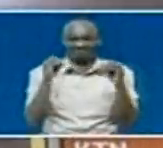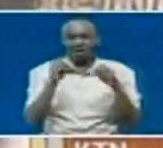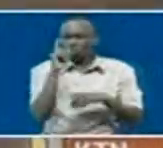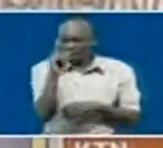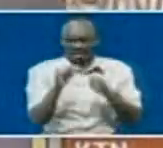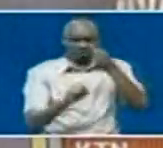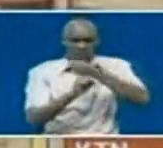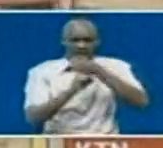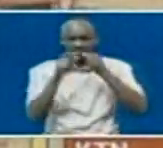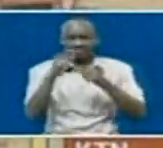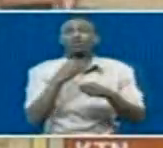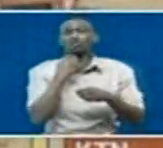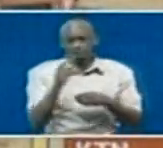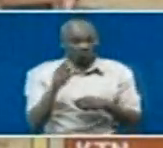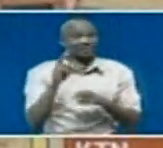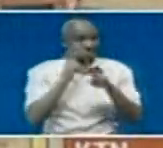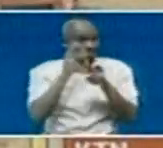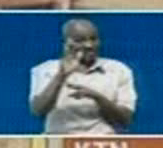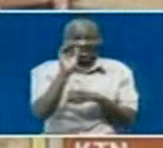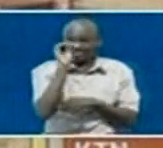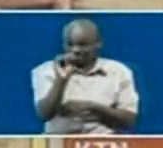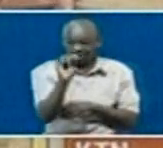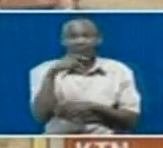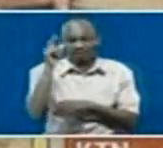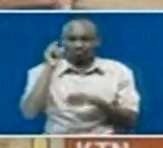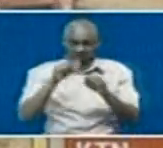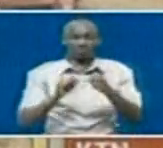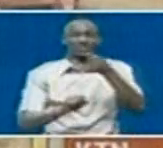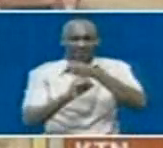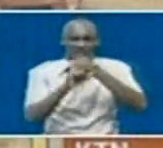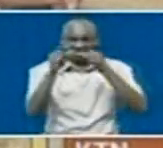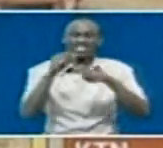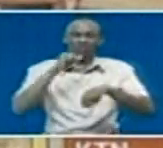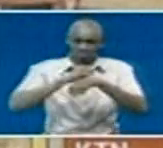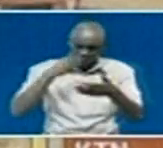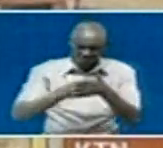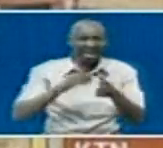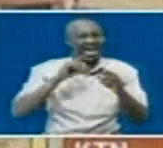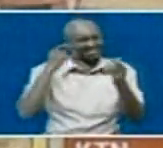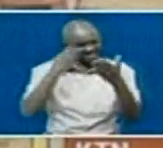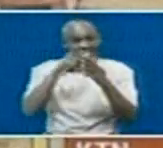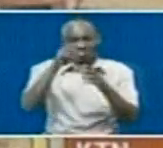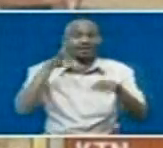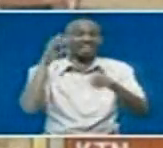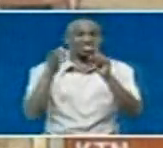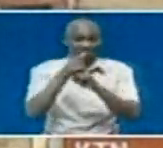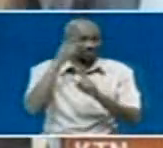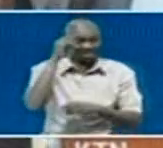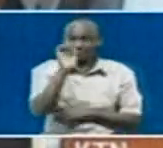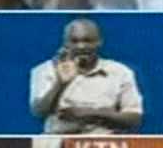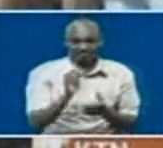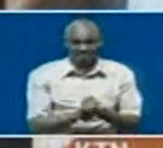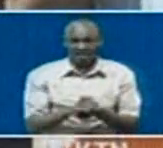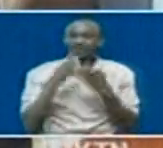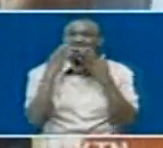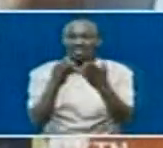mfadhili ambaye hakutaka kutajwa kusema kwamba atasimamia karo ya mtoto huyu hadi ndoto yake itakapokamilika.